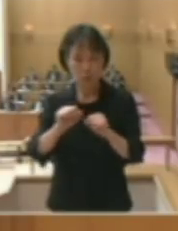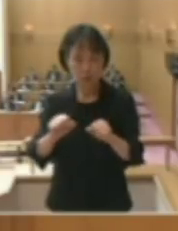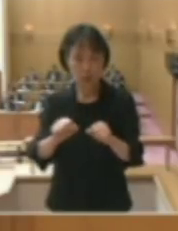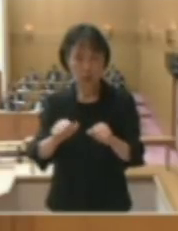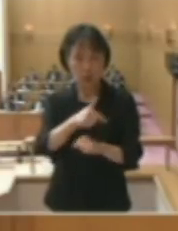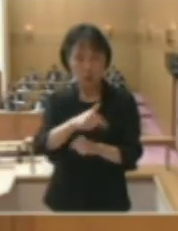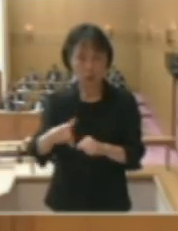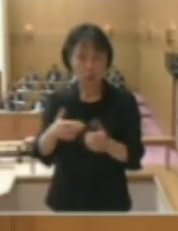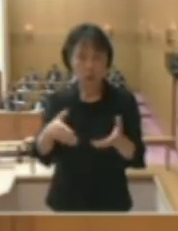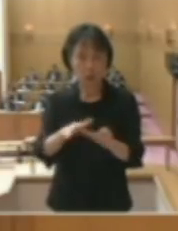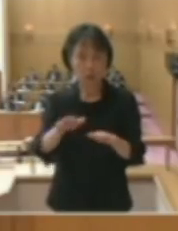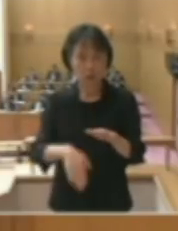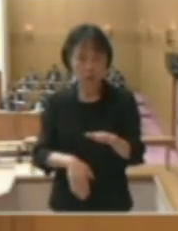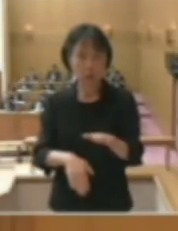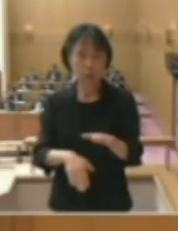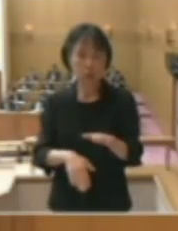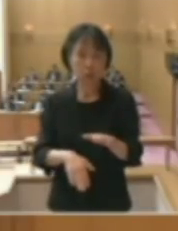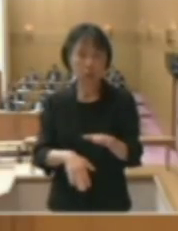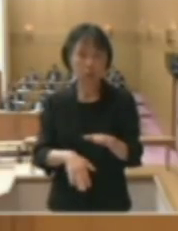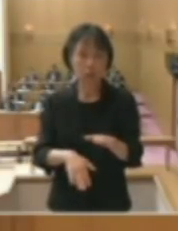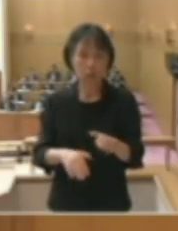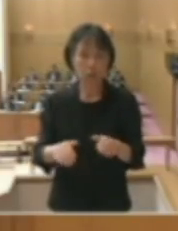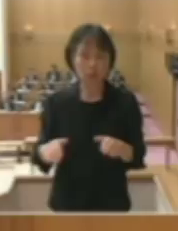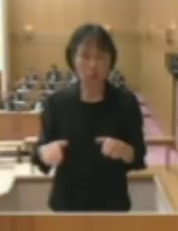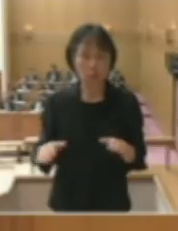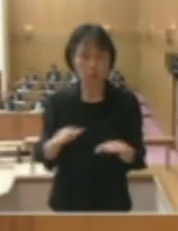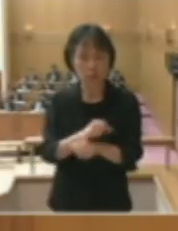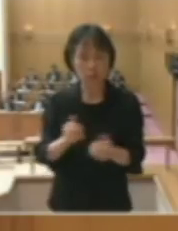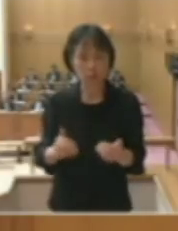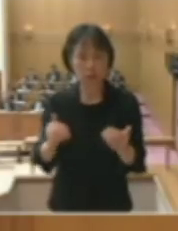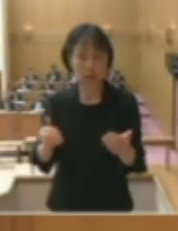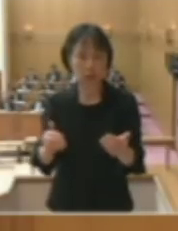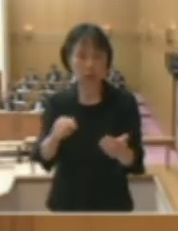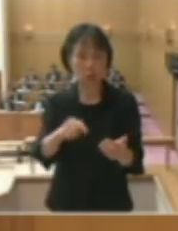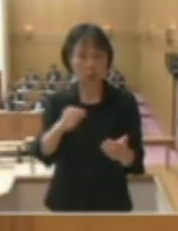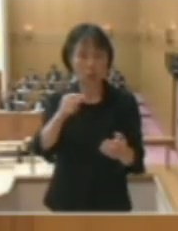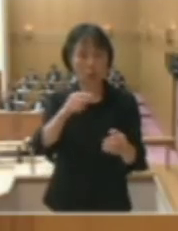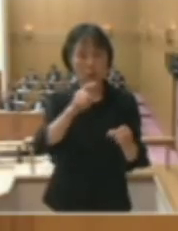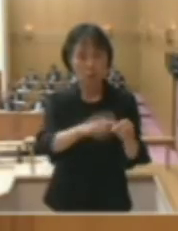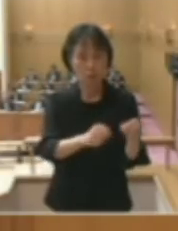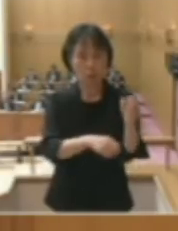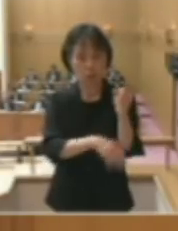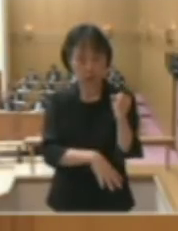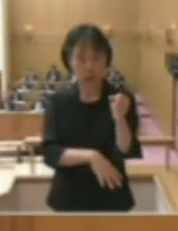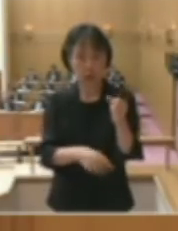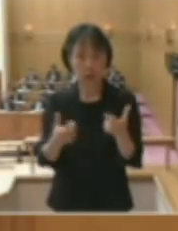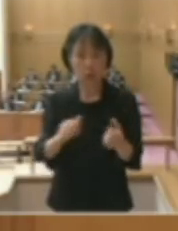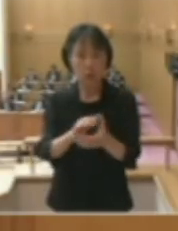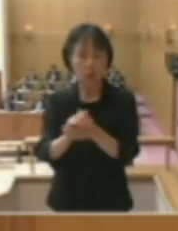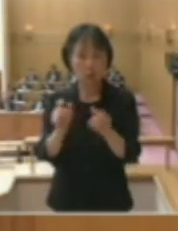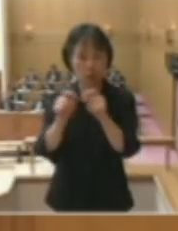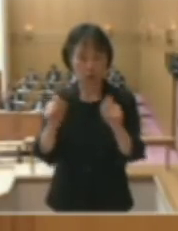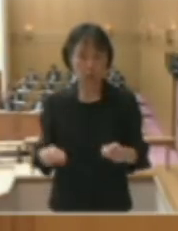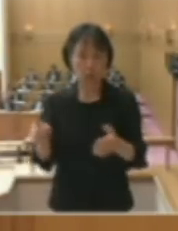差別の解消の推進に関する法律の趣旨を踏まえ、童話問題の解決に向けて引き続き取り